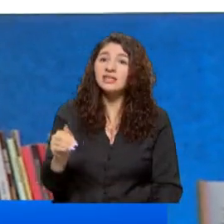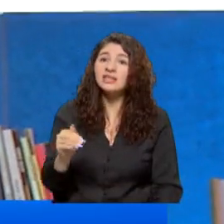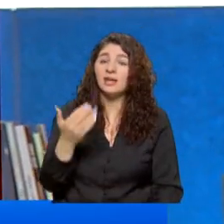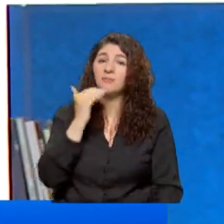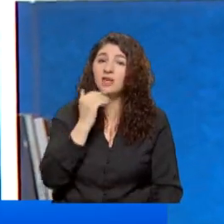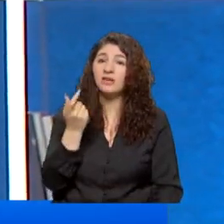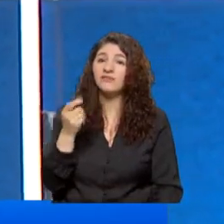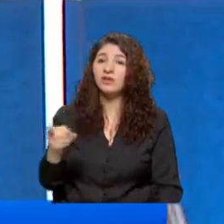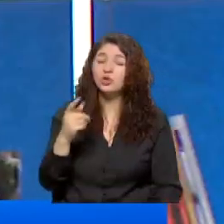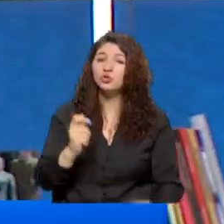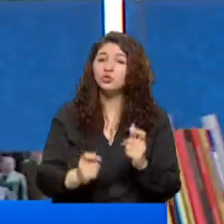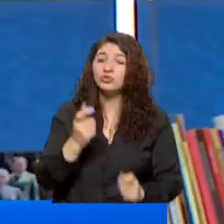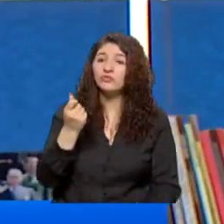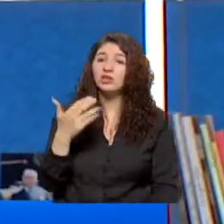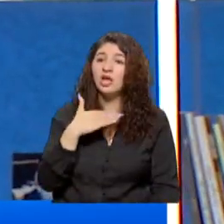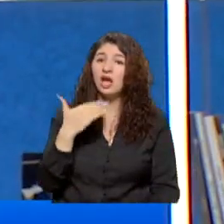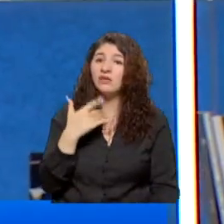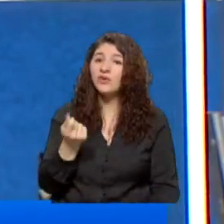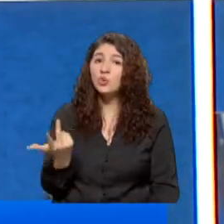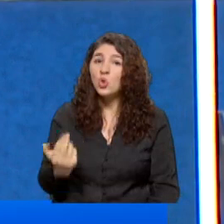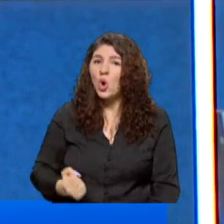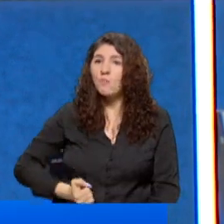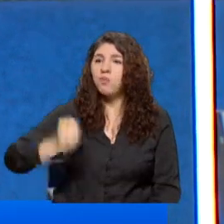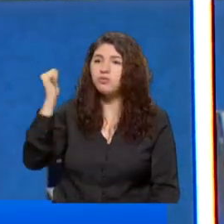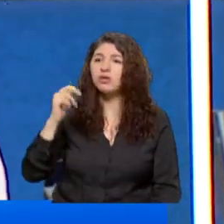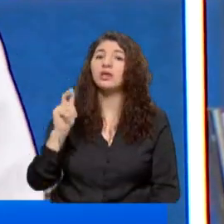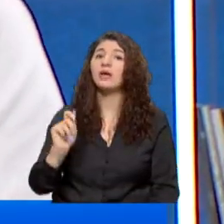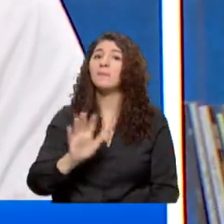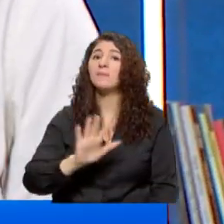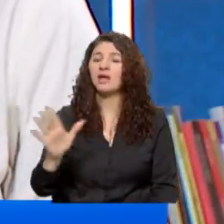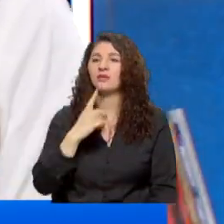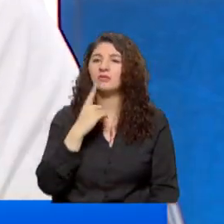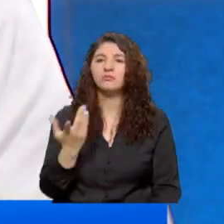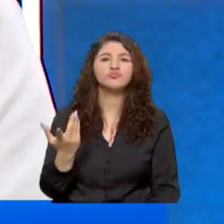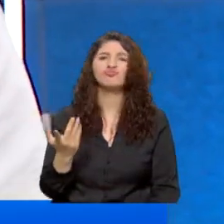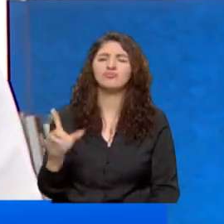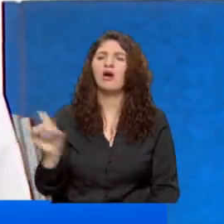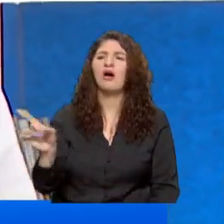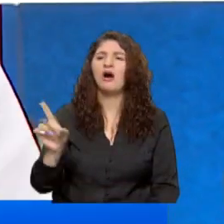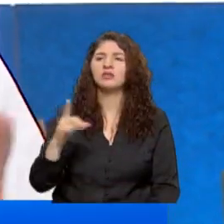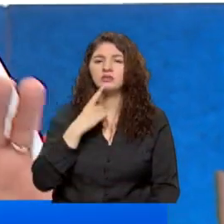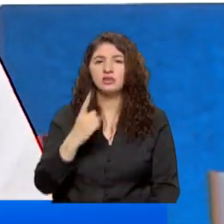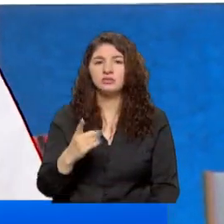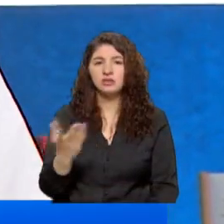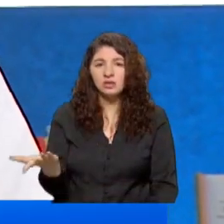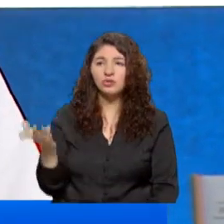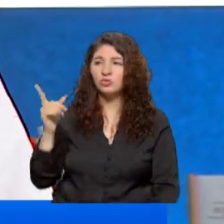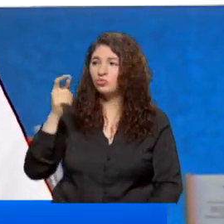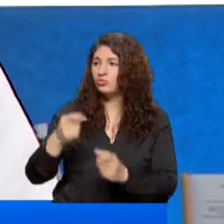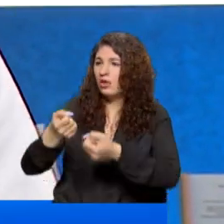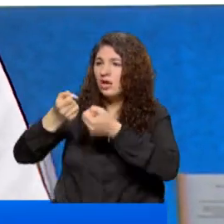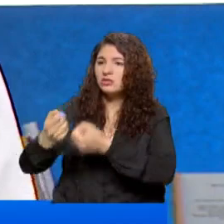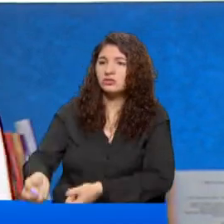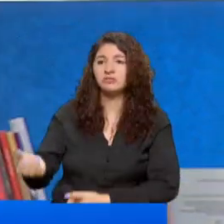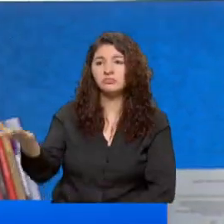zaman peynir fiyatları süt fiyatları et fiyatları Uçar yapmayın bunu dedik Hayır dediler ve sütü